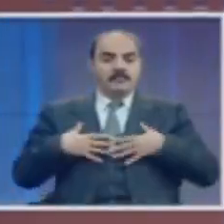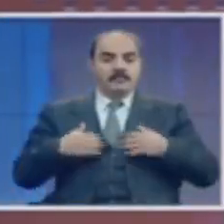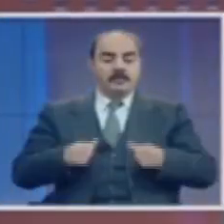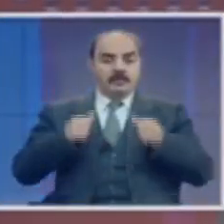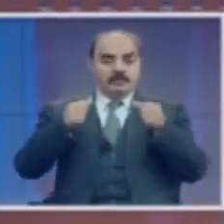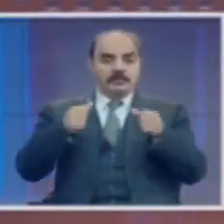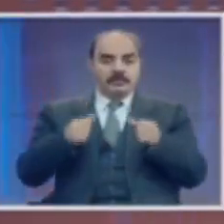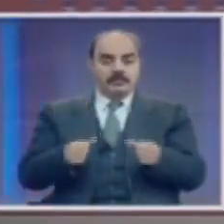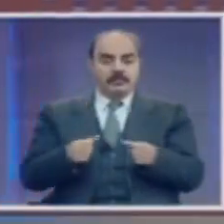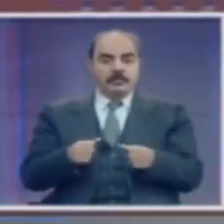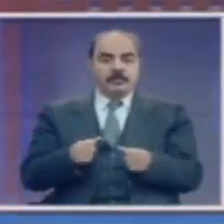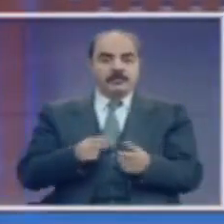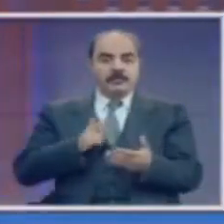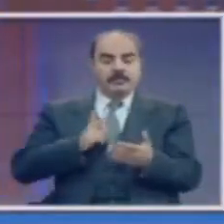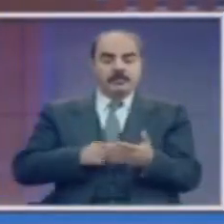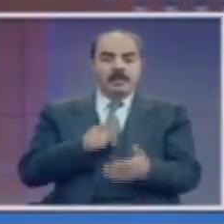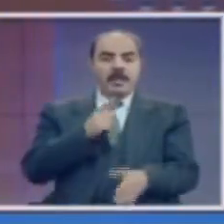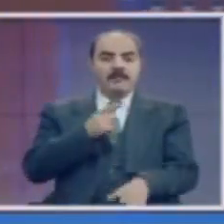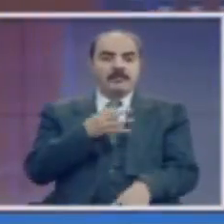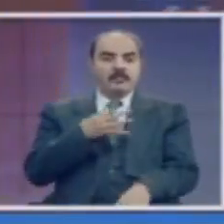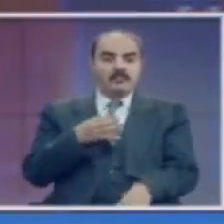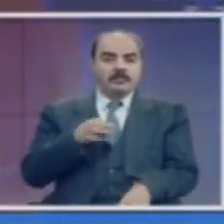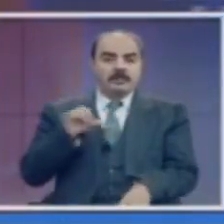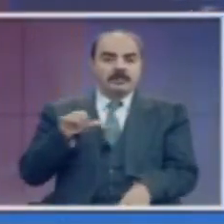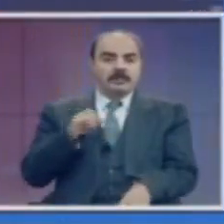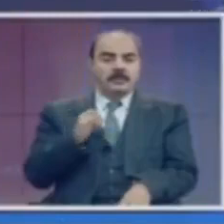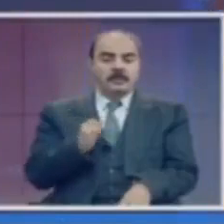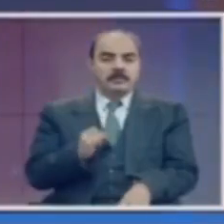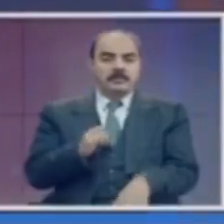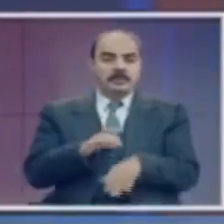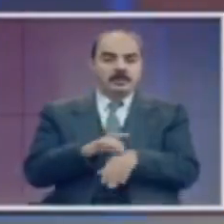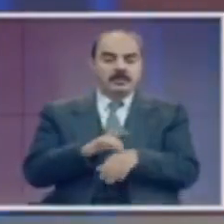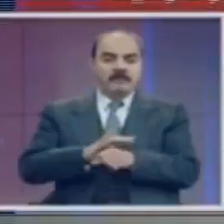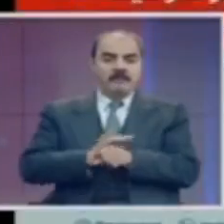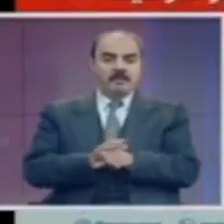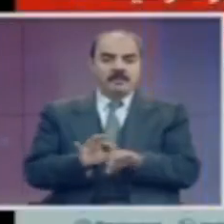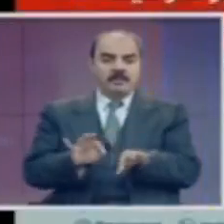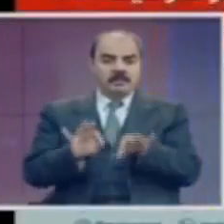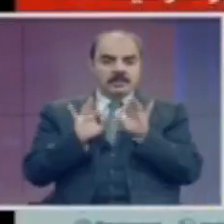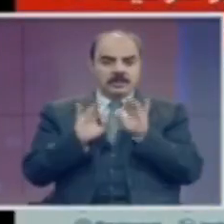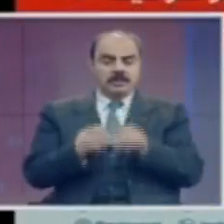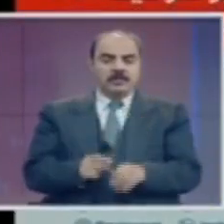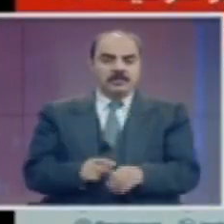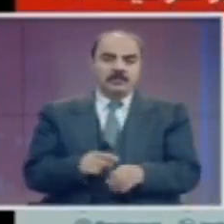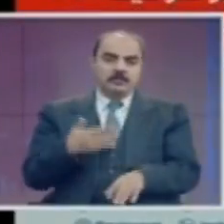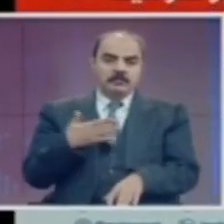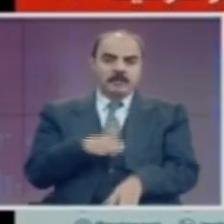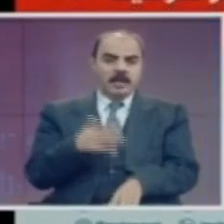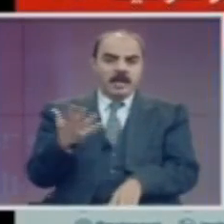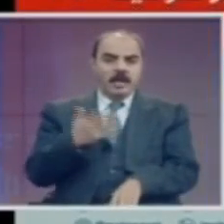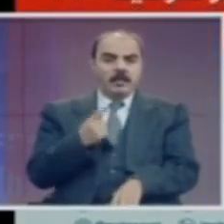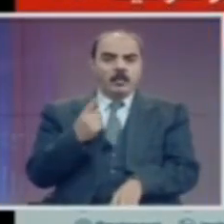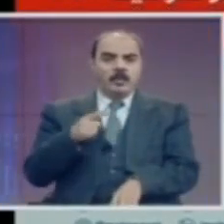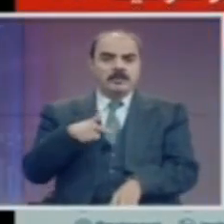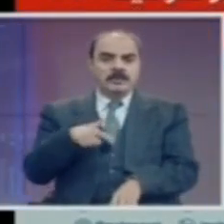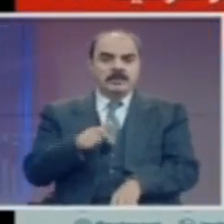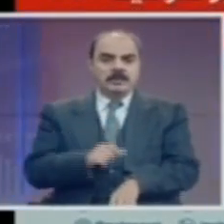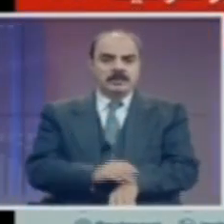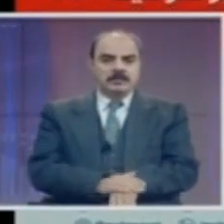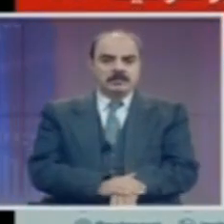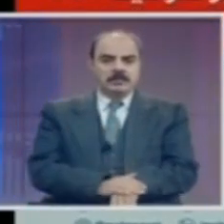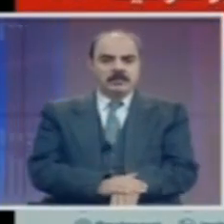أعلنت وزارة الصحة تسجيل 1359 حالة إيجابية جديدة لفيروس كورونا و61 حالة